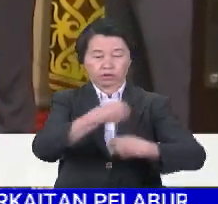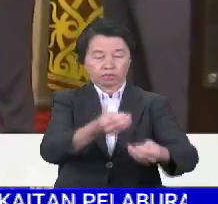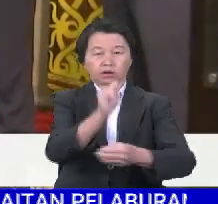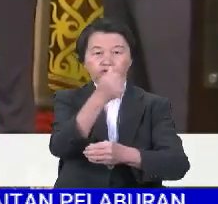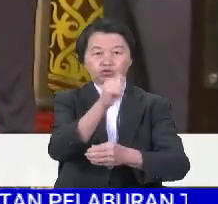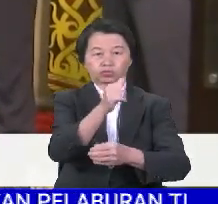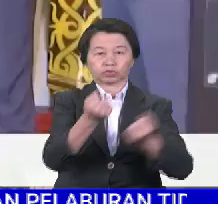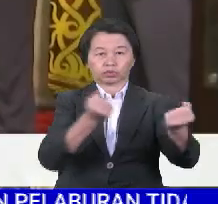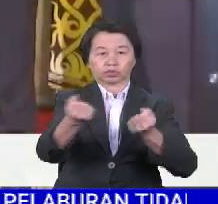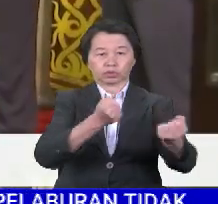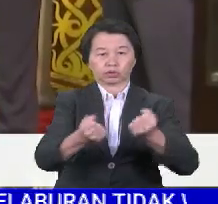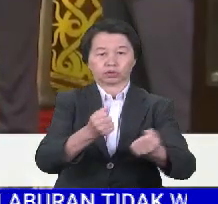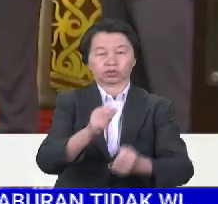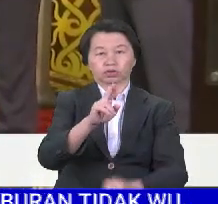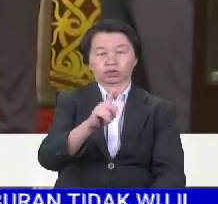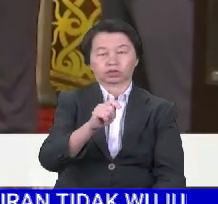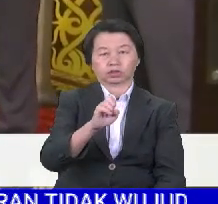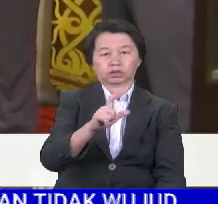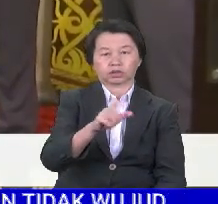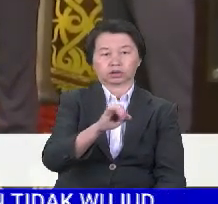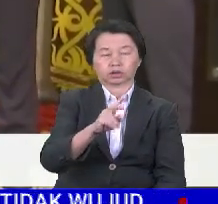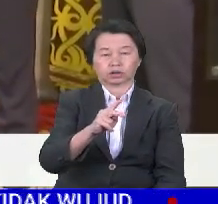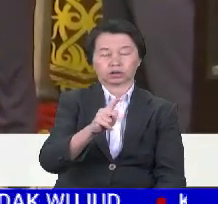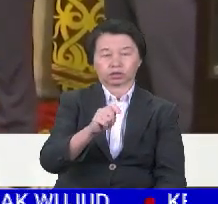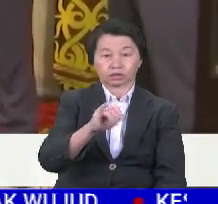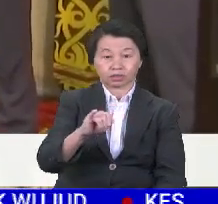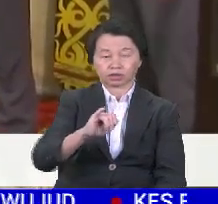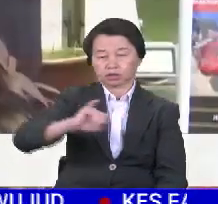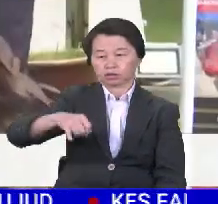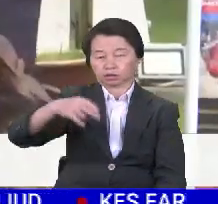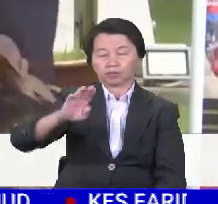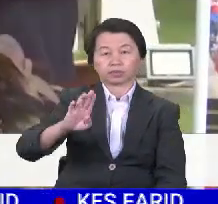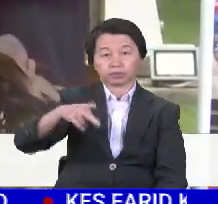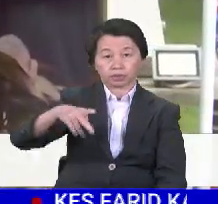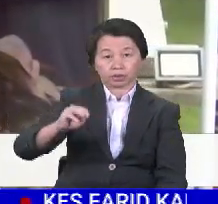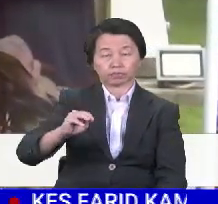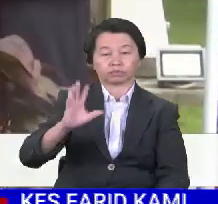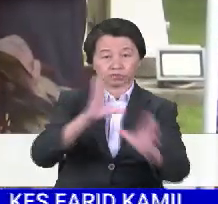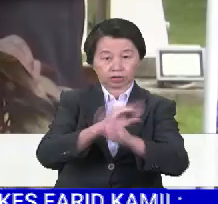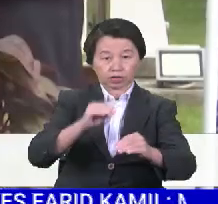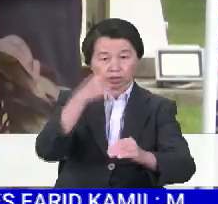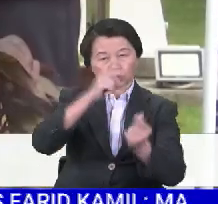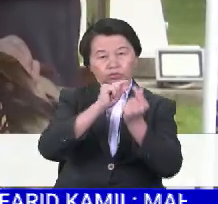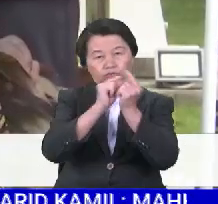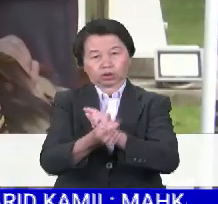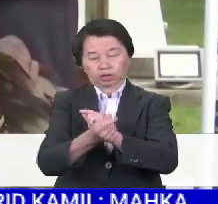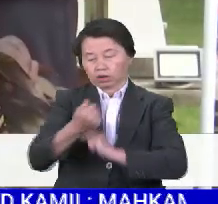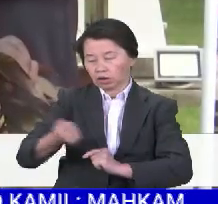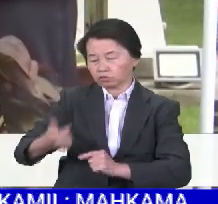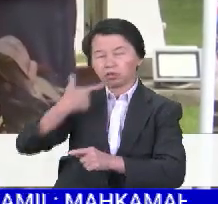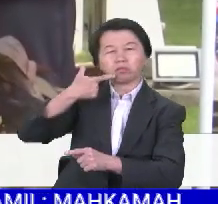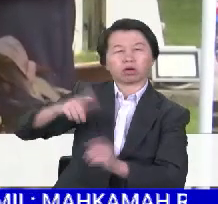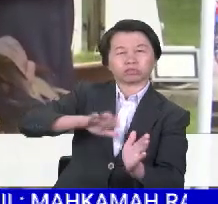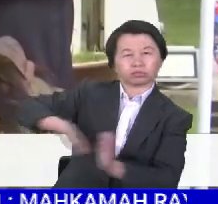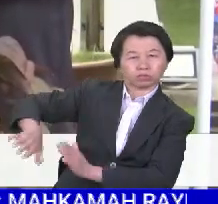10 unit kenderaan utiliti JBPM Sarawak. Semua kenderaan utiliti tersebut adalah bagi menggantikan aset uzur